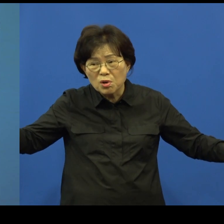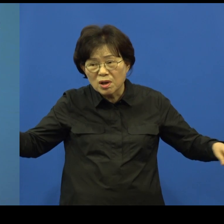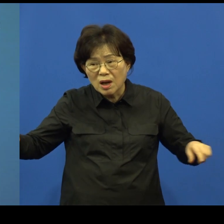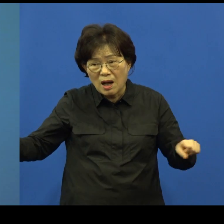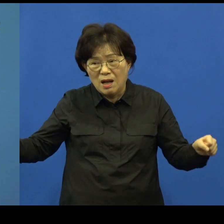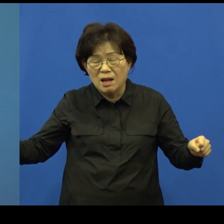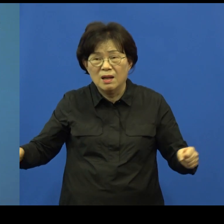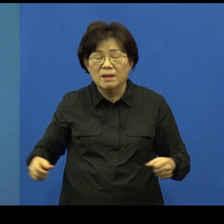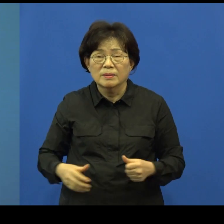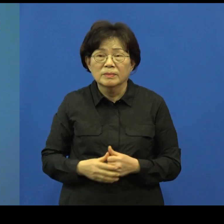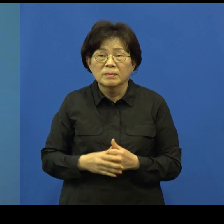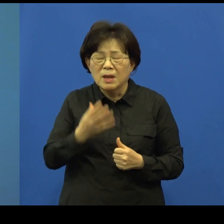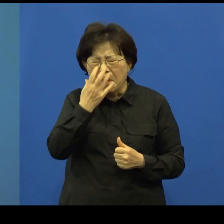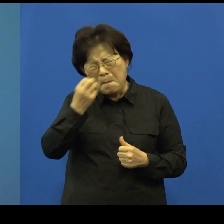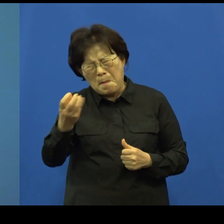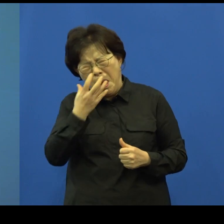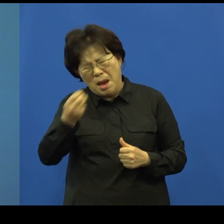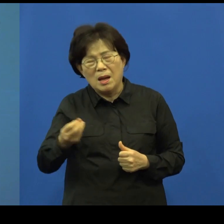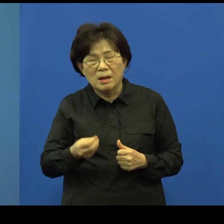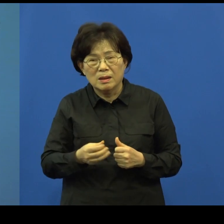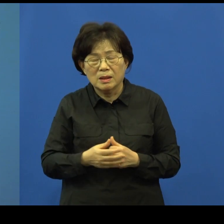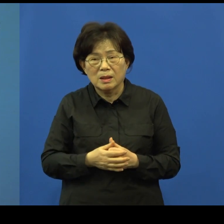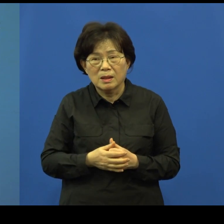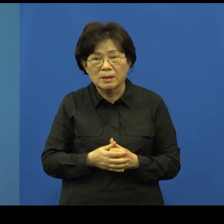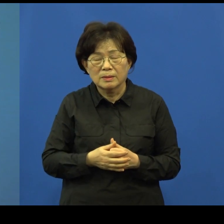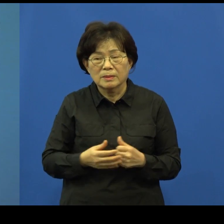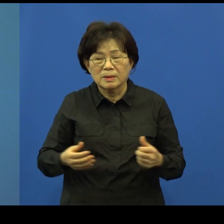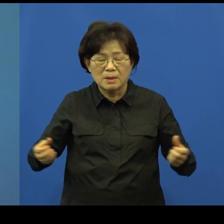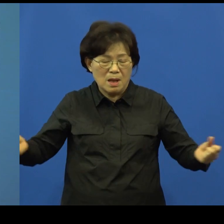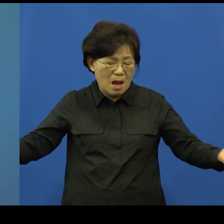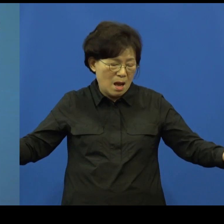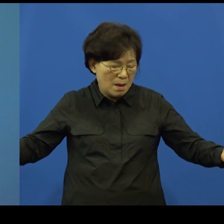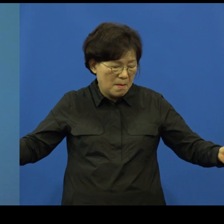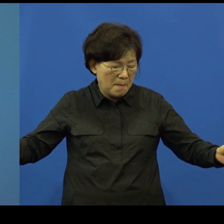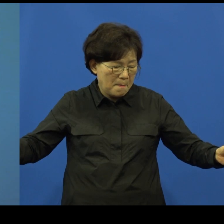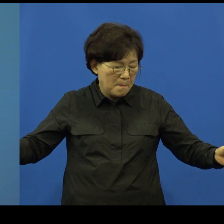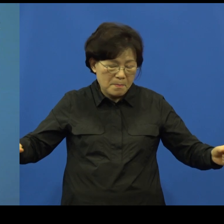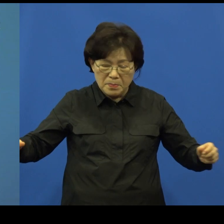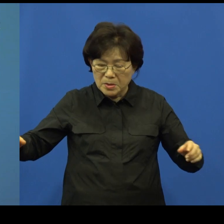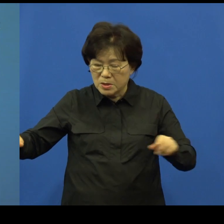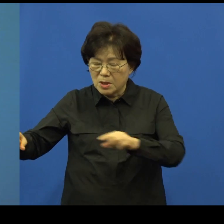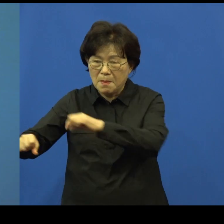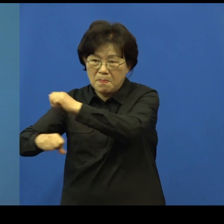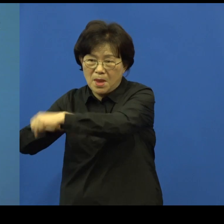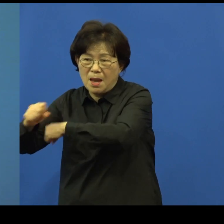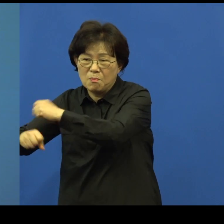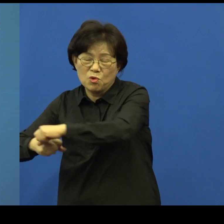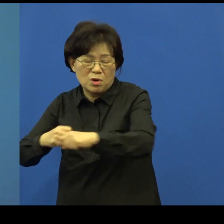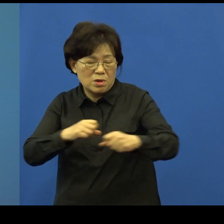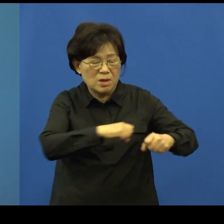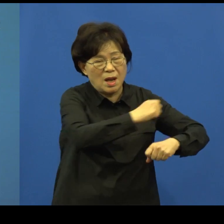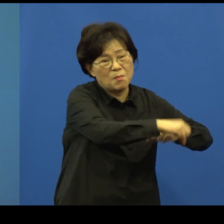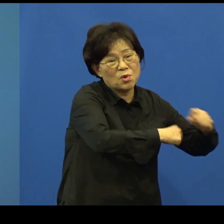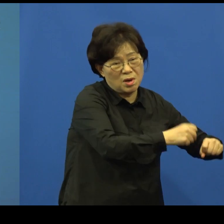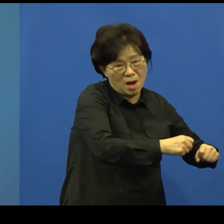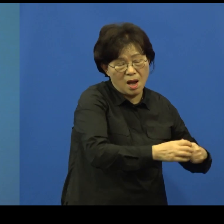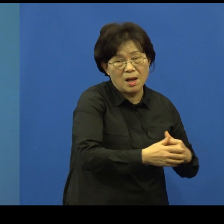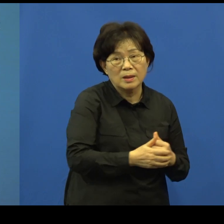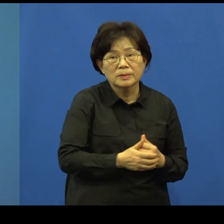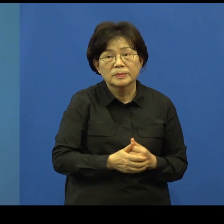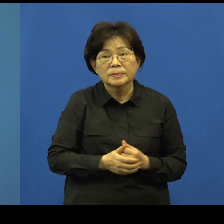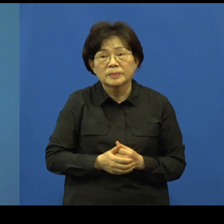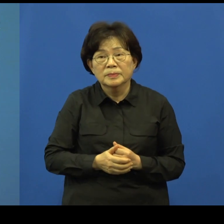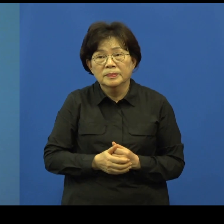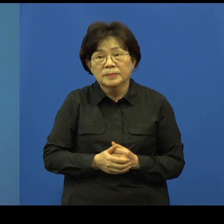그걸 떼려고 하니까, 너무 괴로우니까 손을 편 있으면 다 떼버리니까. 근데 그걸 떼면 죽어요, 그냥. 그러니까 그걸